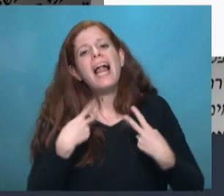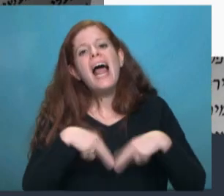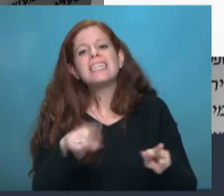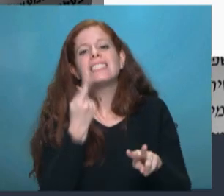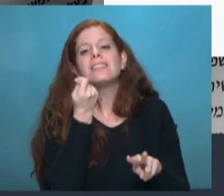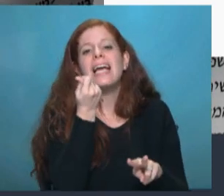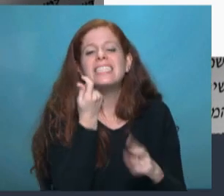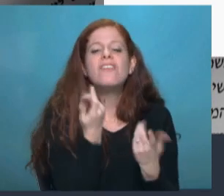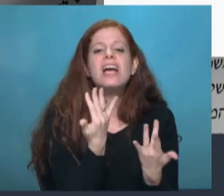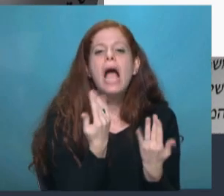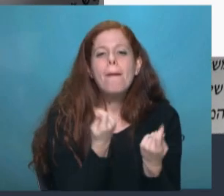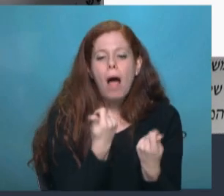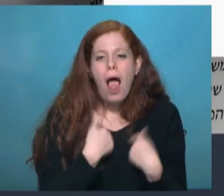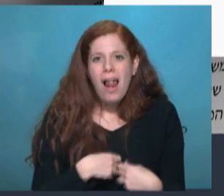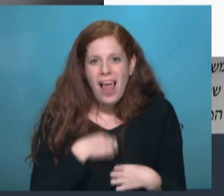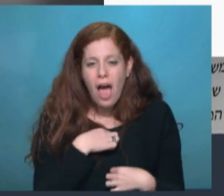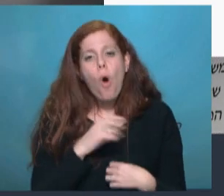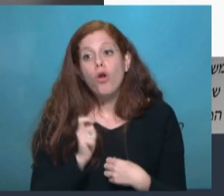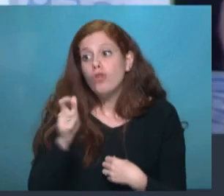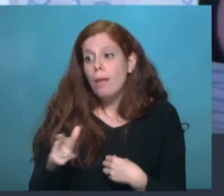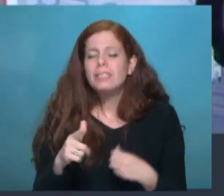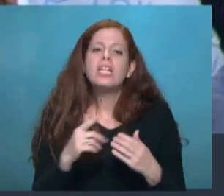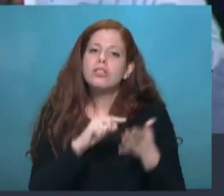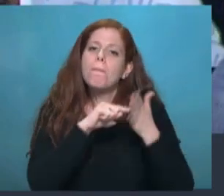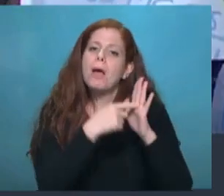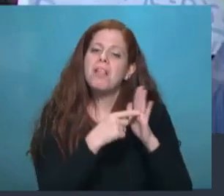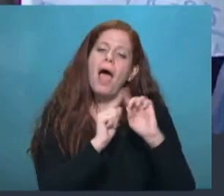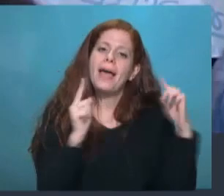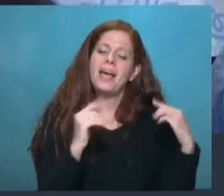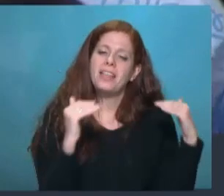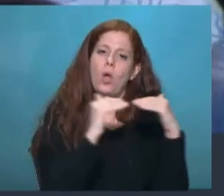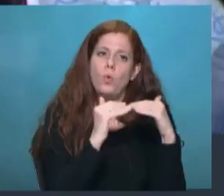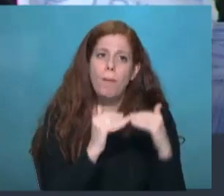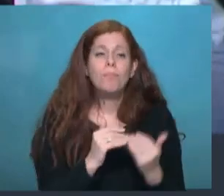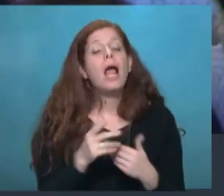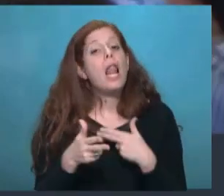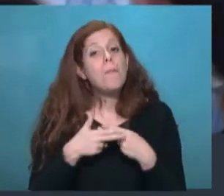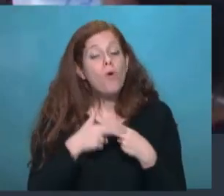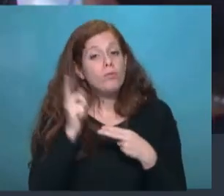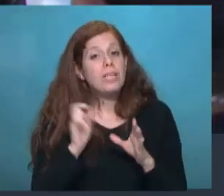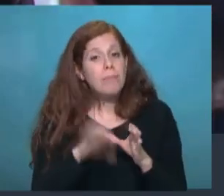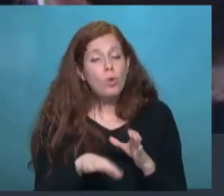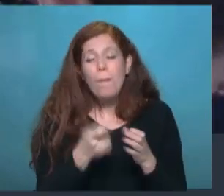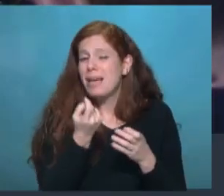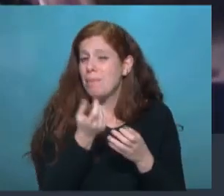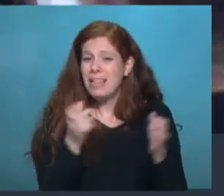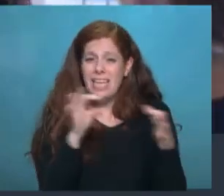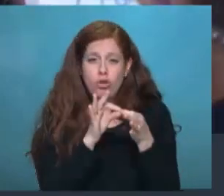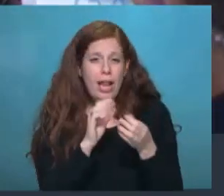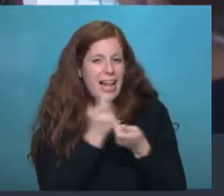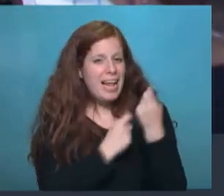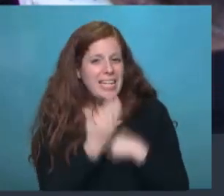החליפות או לשלם את שוויין למטרה ראויה שתיקבע. למקורבים שאמורים לתרום אין כמעט קשר כלכלי לישראל, נטען